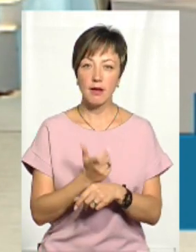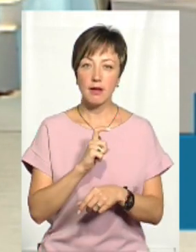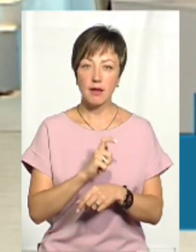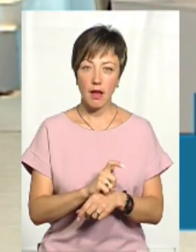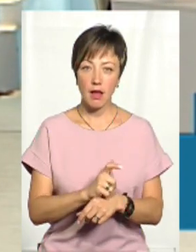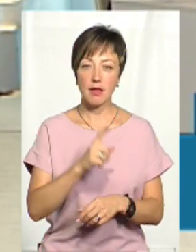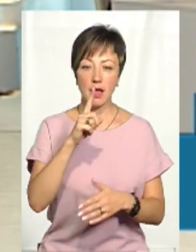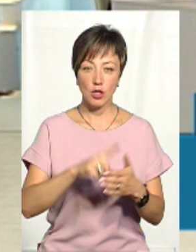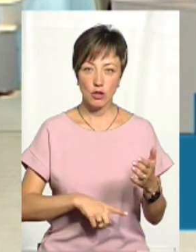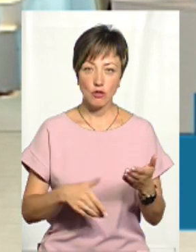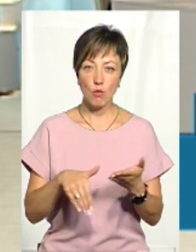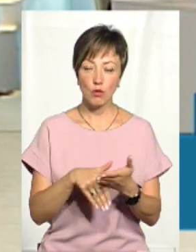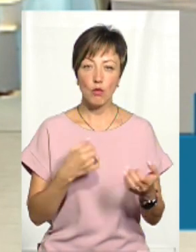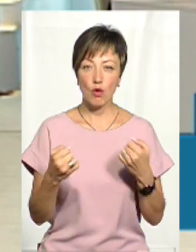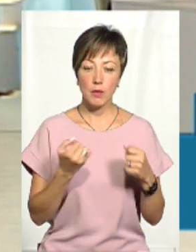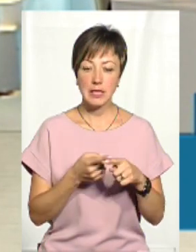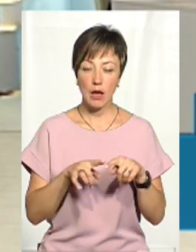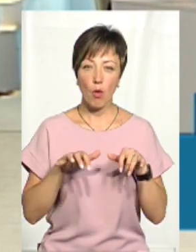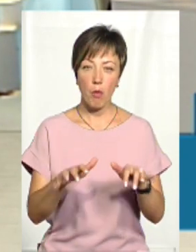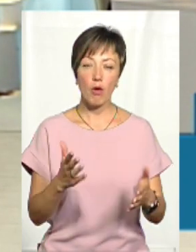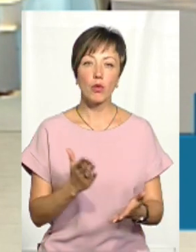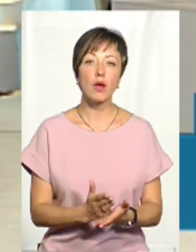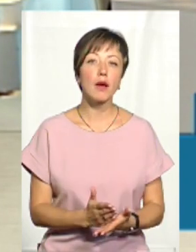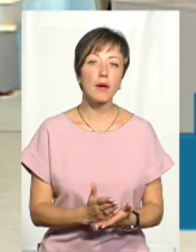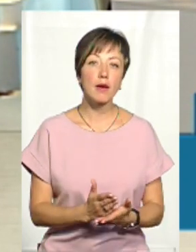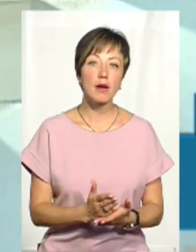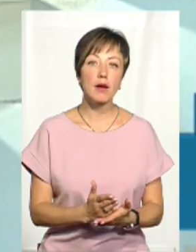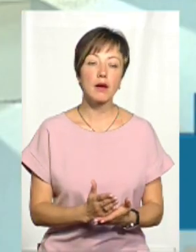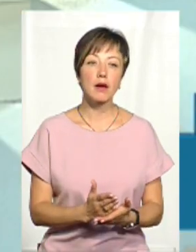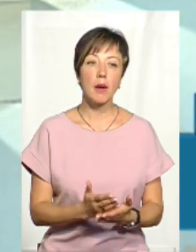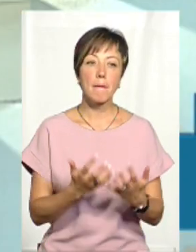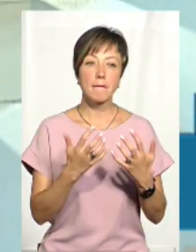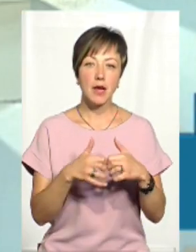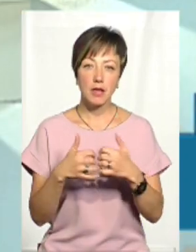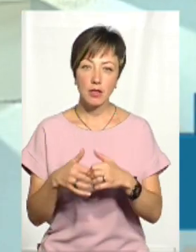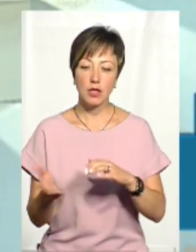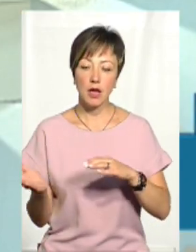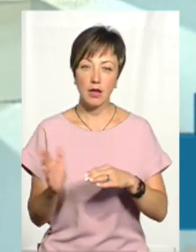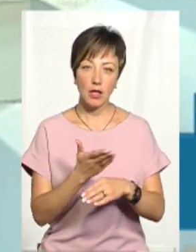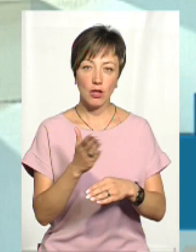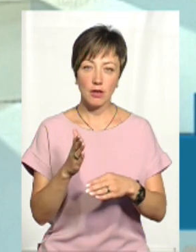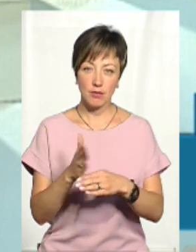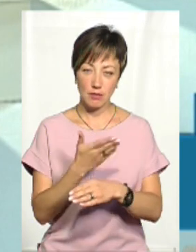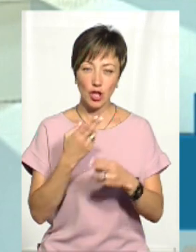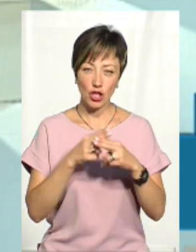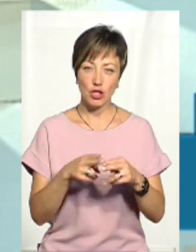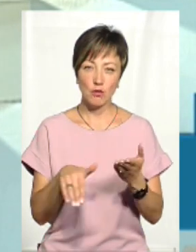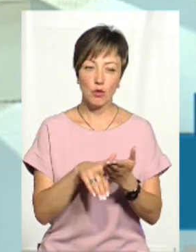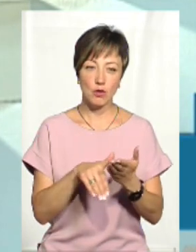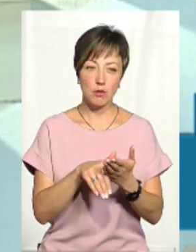найдієвішим способом боротьби із цією комахою є механічний та агротехнічний спосіб. Тобто